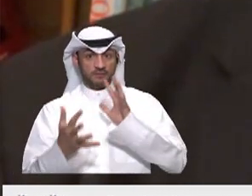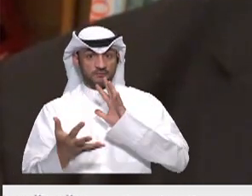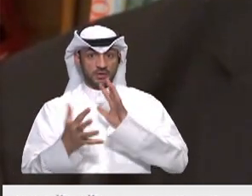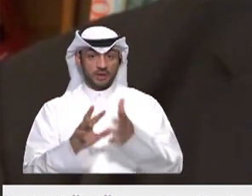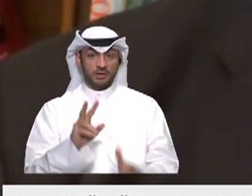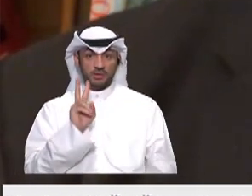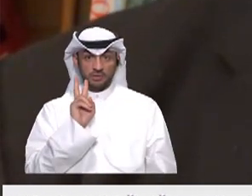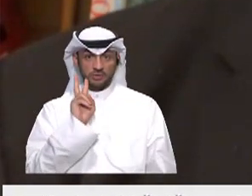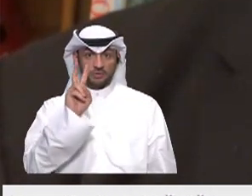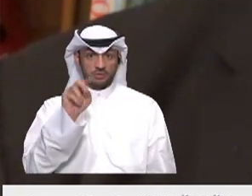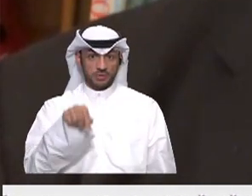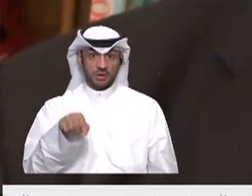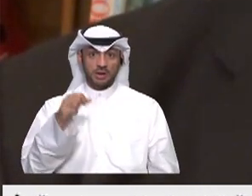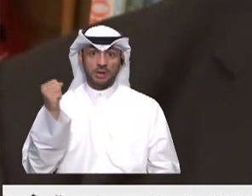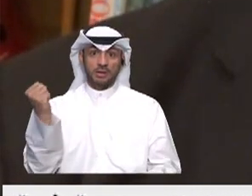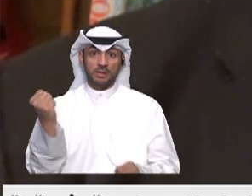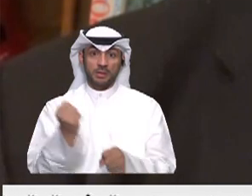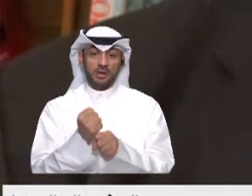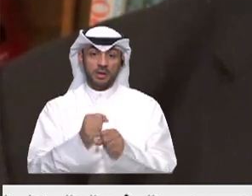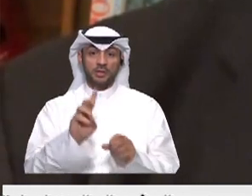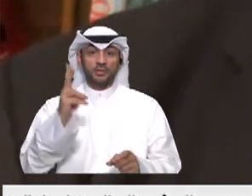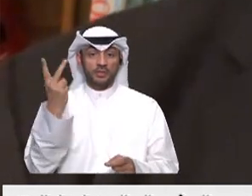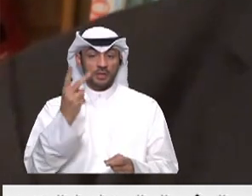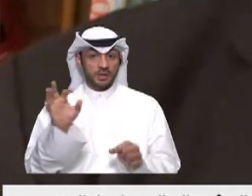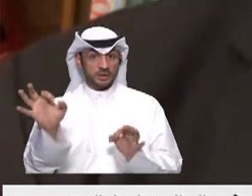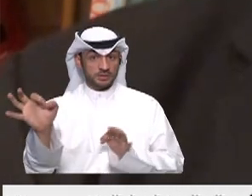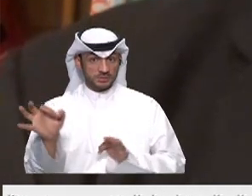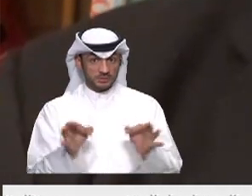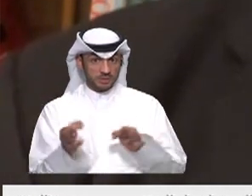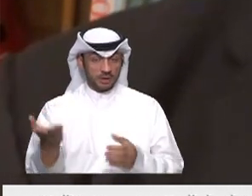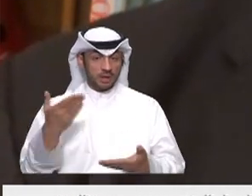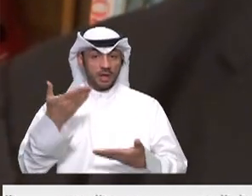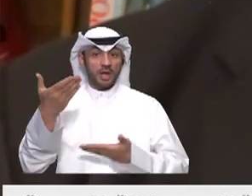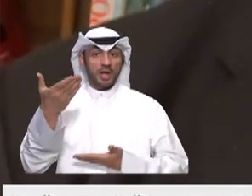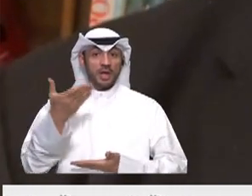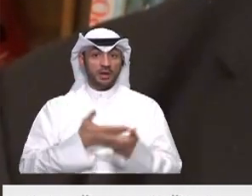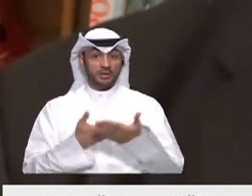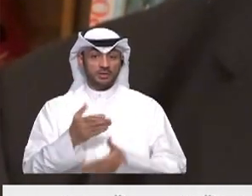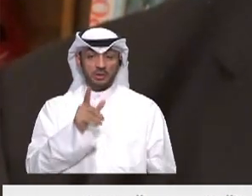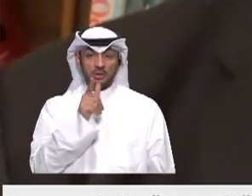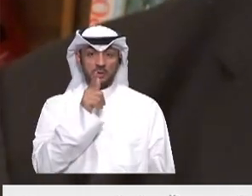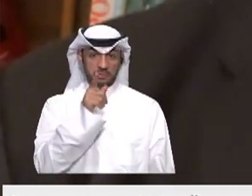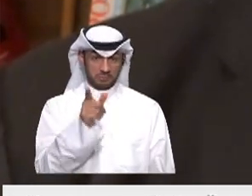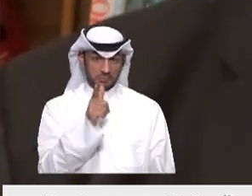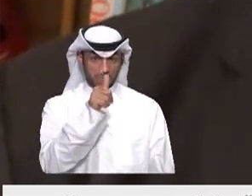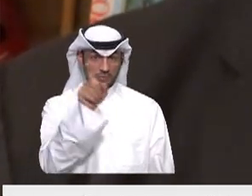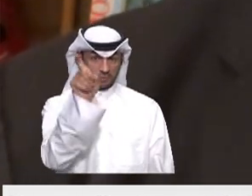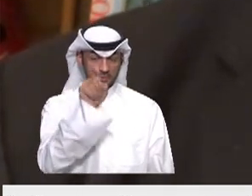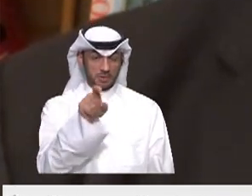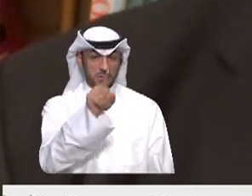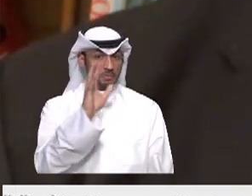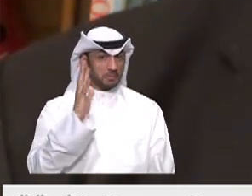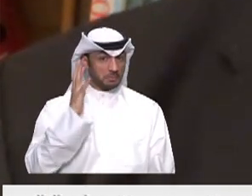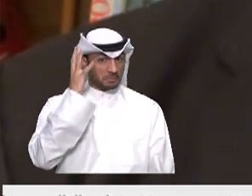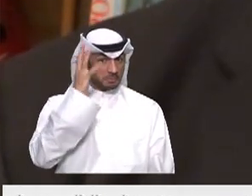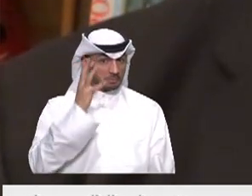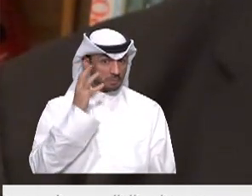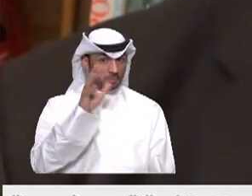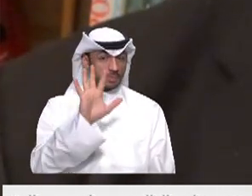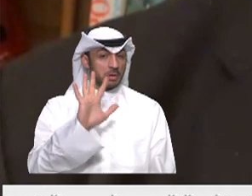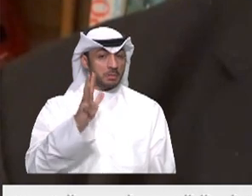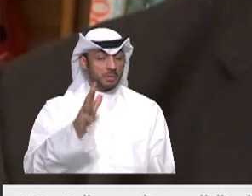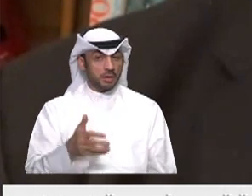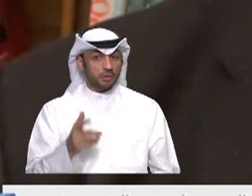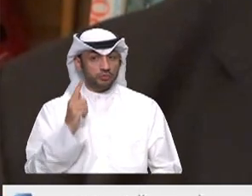ستكون أجندة تحمل الجانبين السياسي وأيضا الاقتصادي، هل تعتقد بأن هنالك سيكون في محاولة